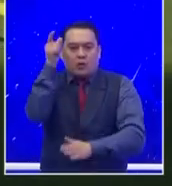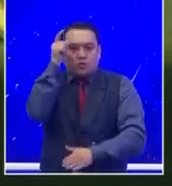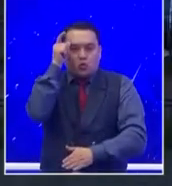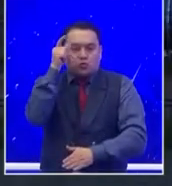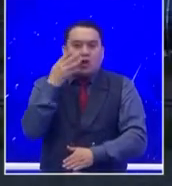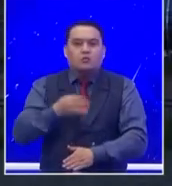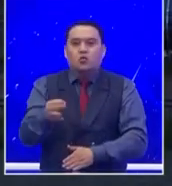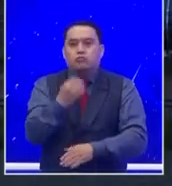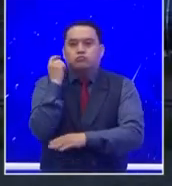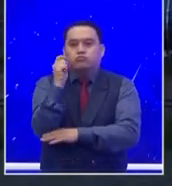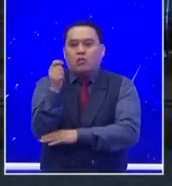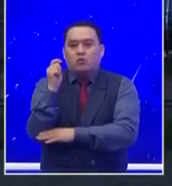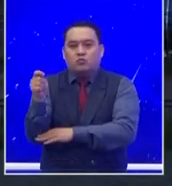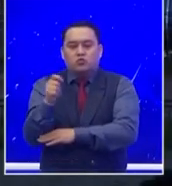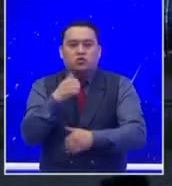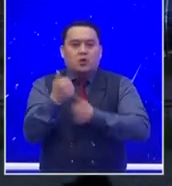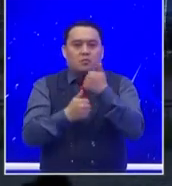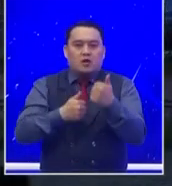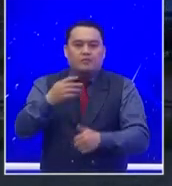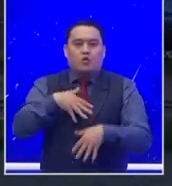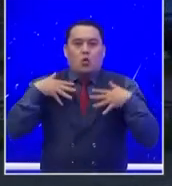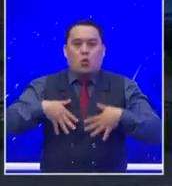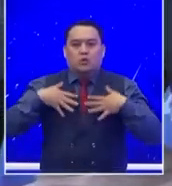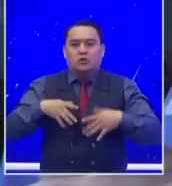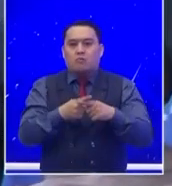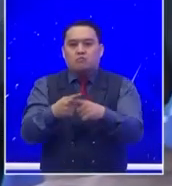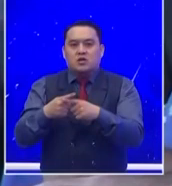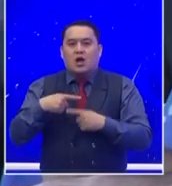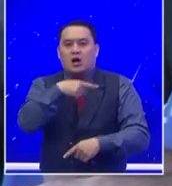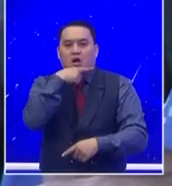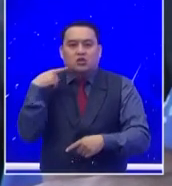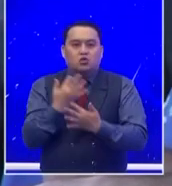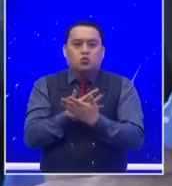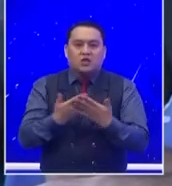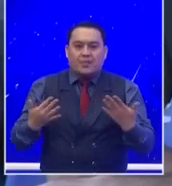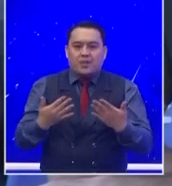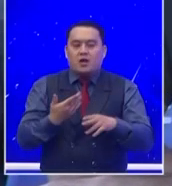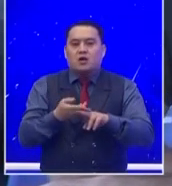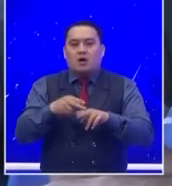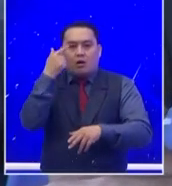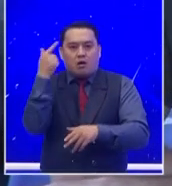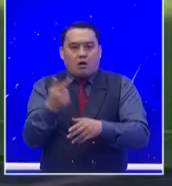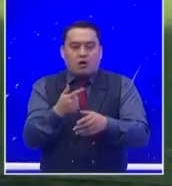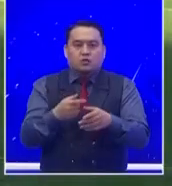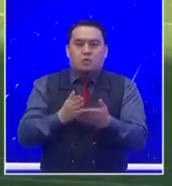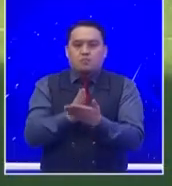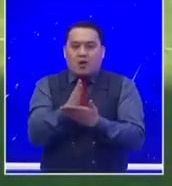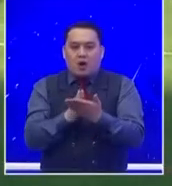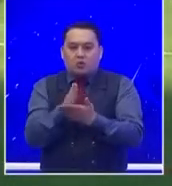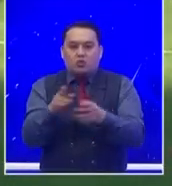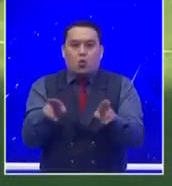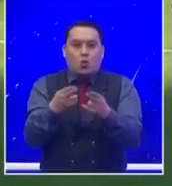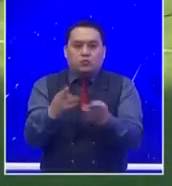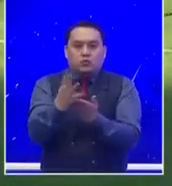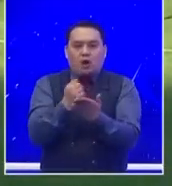жетысу не раза обыгрывал грандов чемпионата в грузии беларуси и россии и других благодаря грамотной трансферной политике клуба